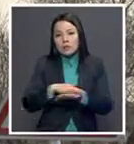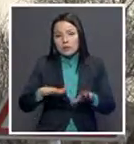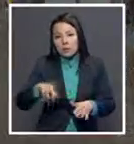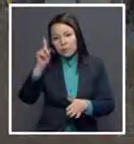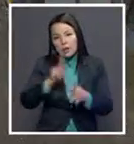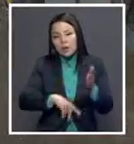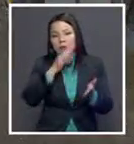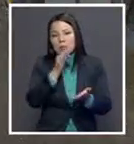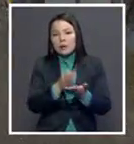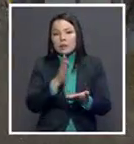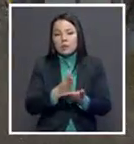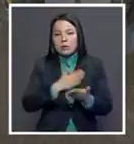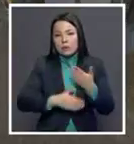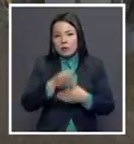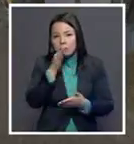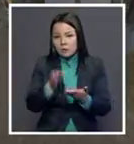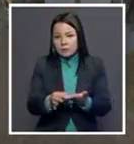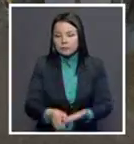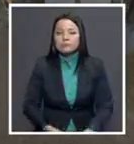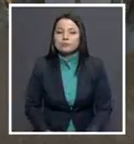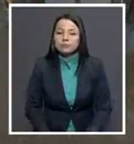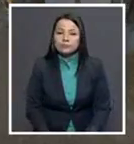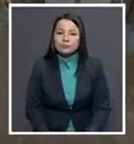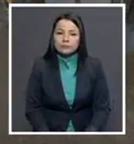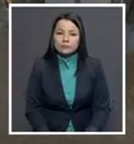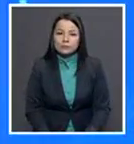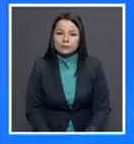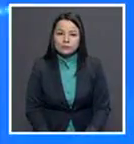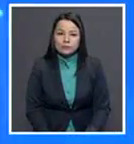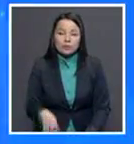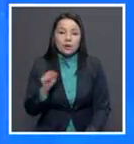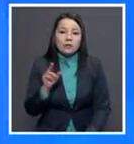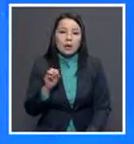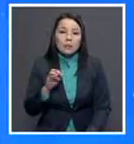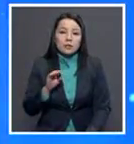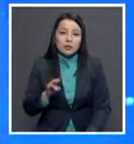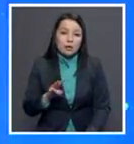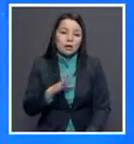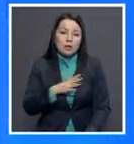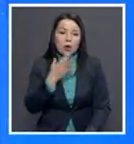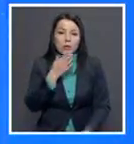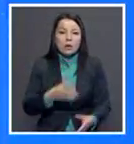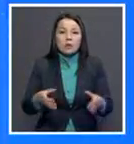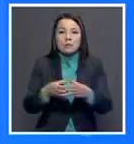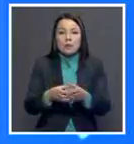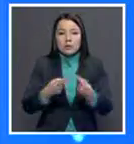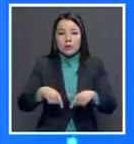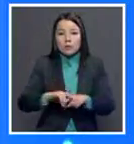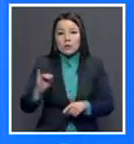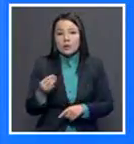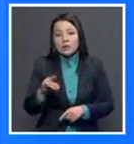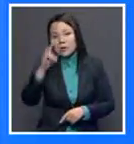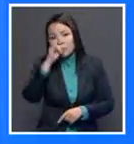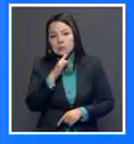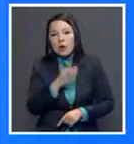сенеді. Амангелді Сейтхан, Мұратбек Алмасхан, Қазақстан ұлттық телеарнасы. Атамекен ұлттық кәсіпкерлік палатасы оңтүстік Қазақстан